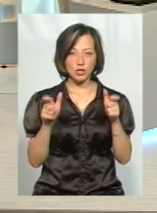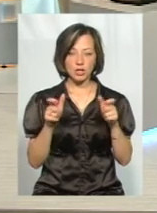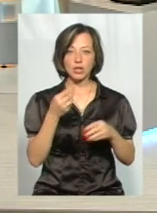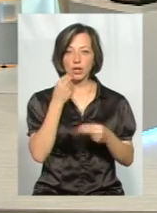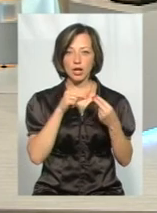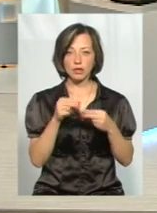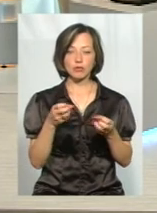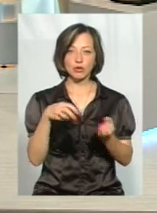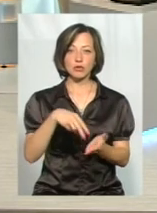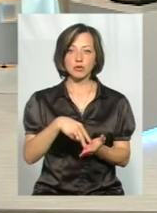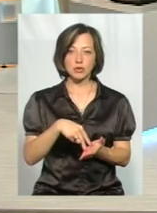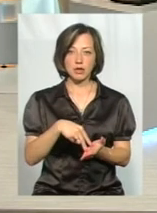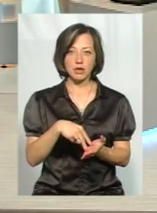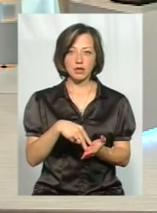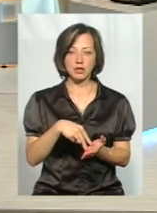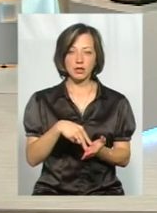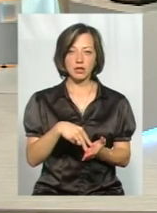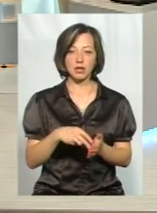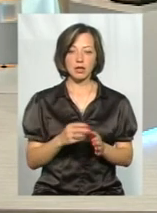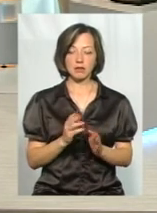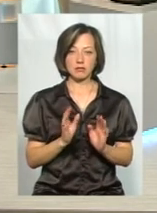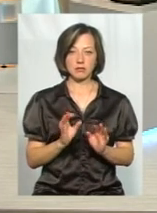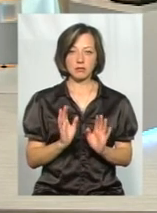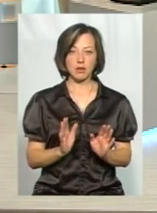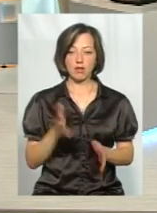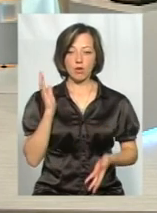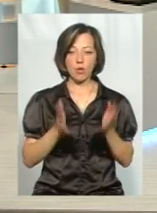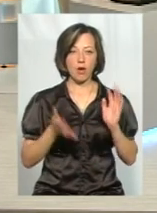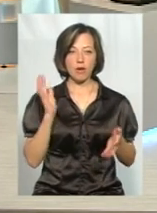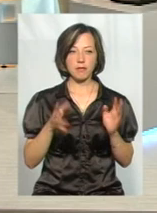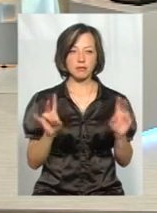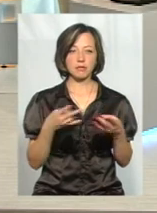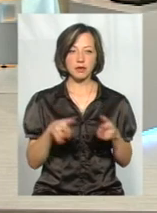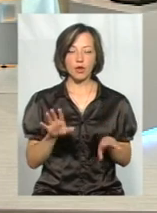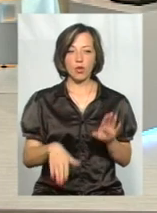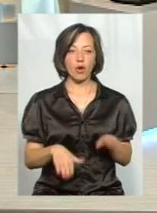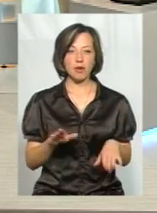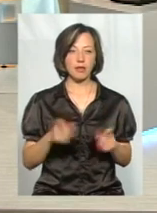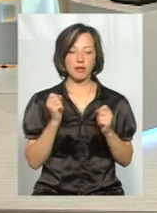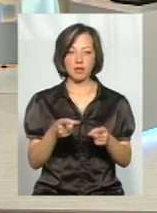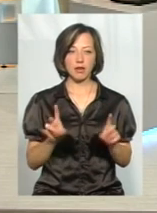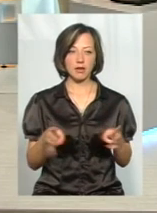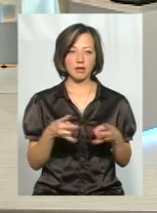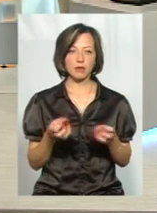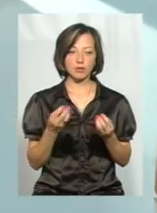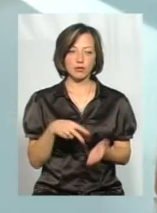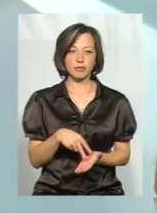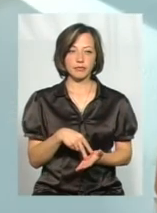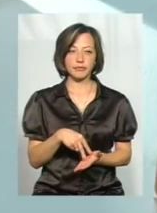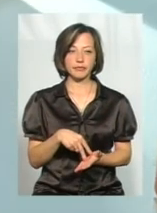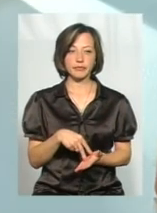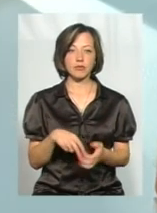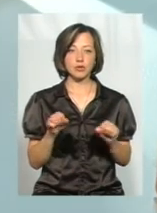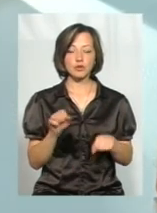Краще постояти рівненько, не махати руками, ногами, нічим не кидати, а просто постояти.